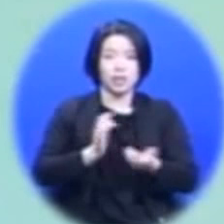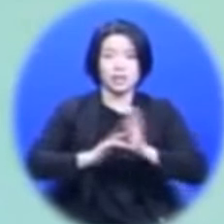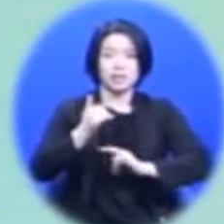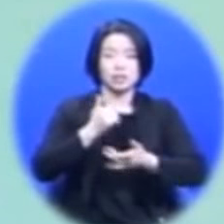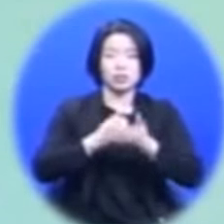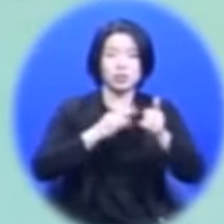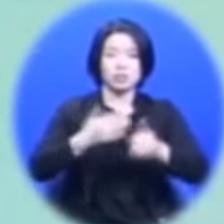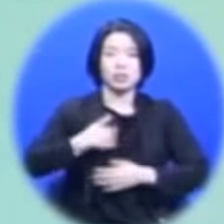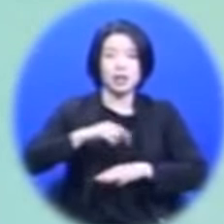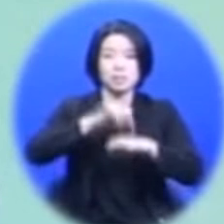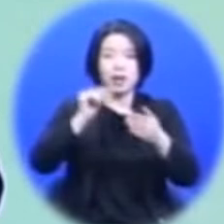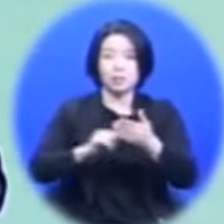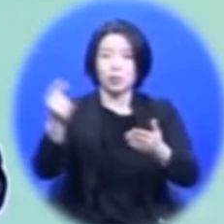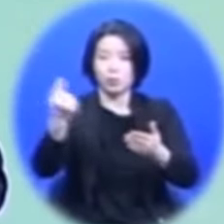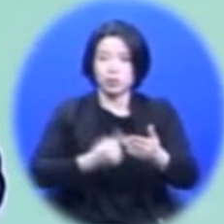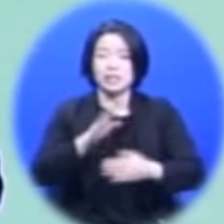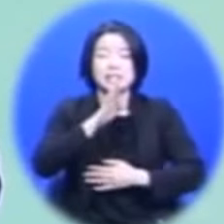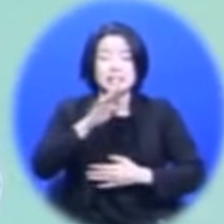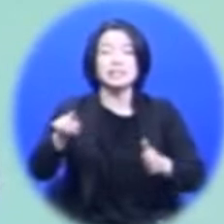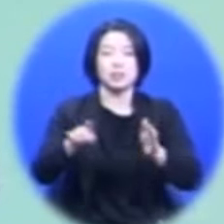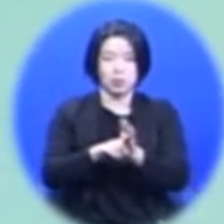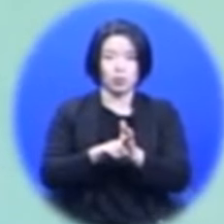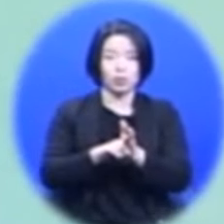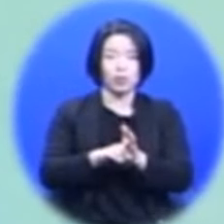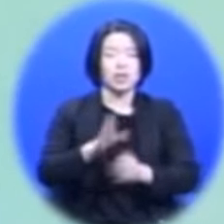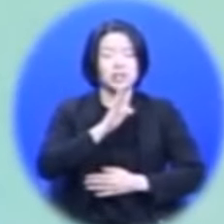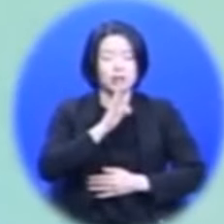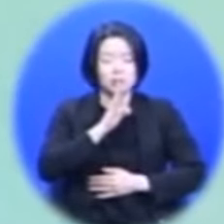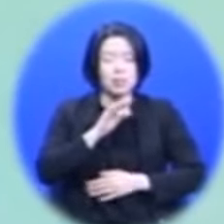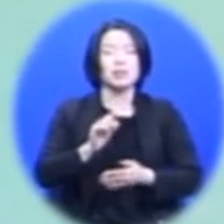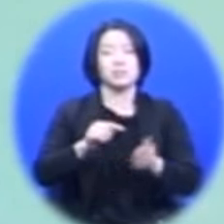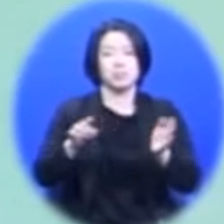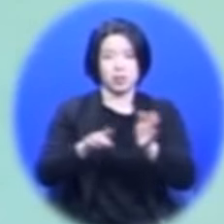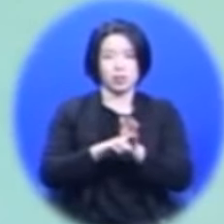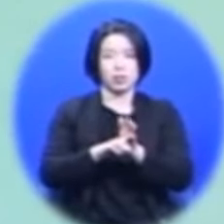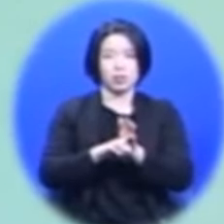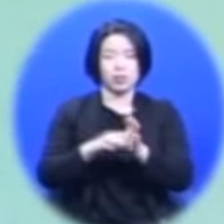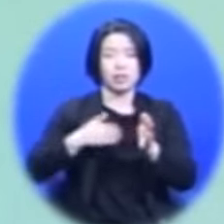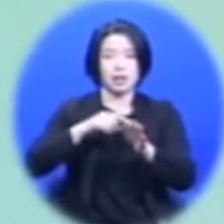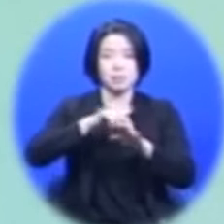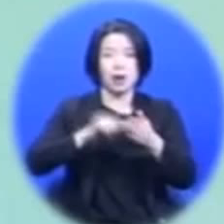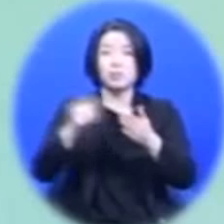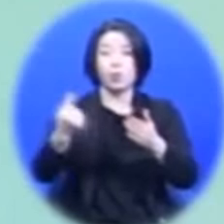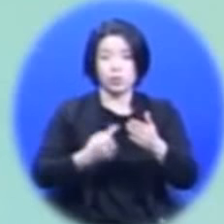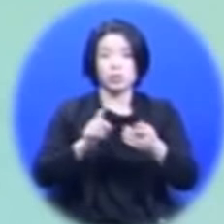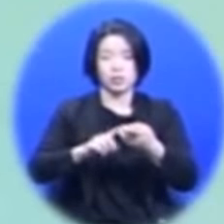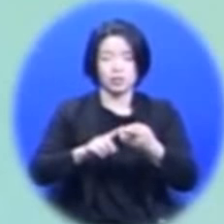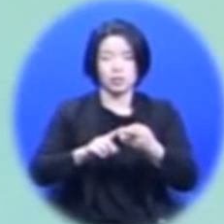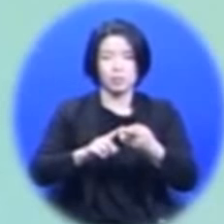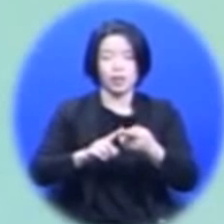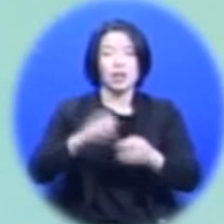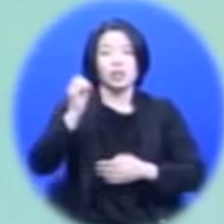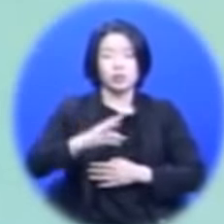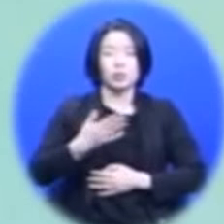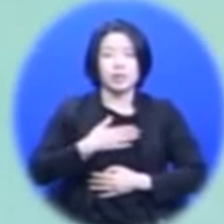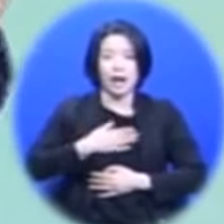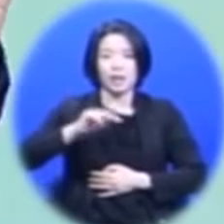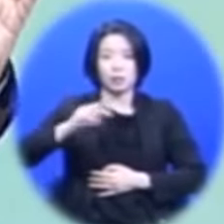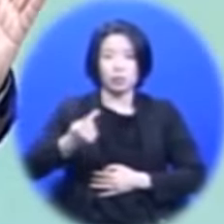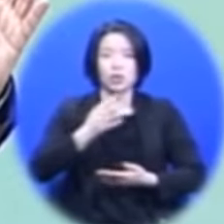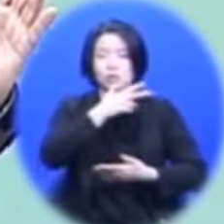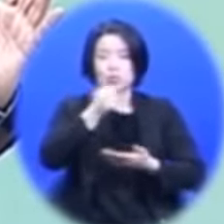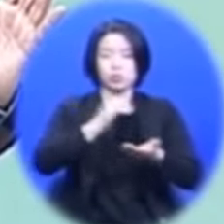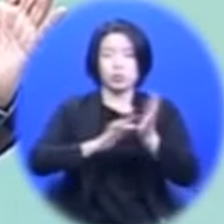예수님께서 내 마음에 오신 것을 진짜 믿고, 정말 믿어요. 예수님 내 마음에 오셨어. 그리고 나도 주 예수님을